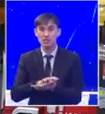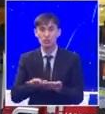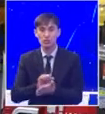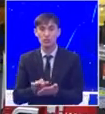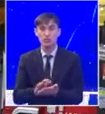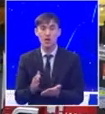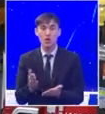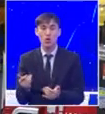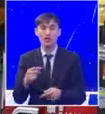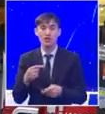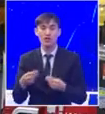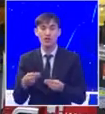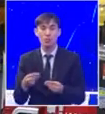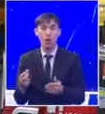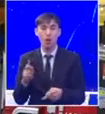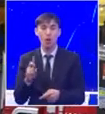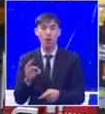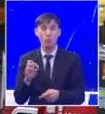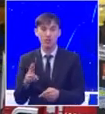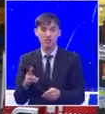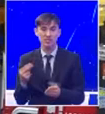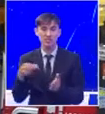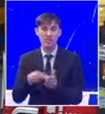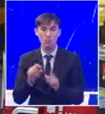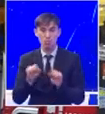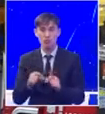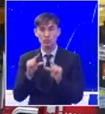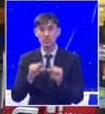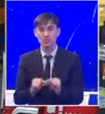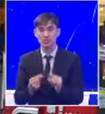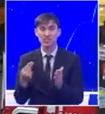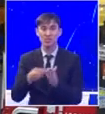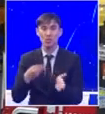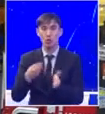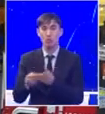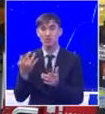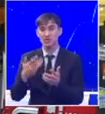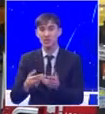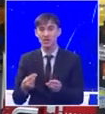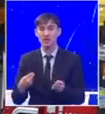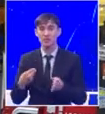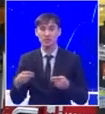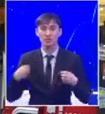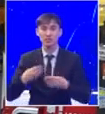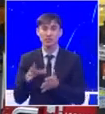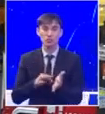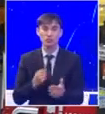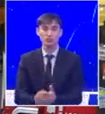нас товары по оптовой цене, но, несмотря на это, мы еще можем снизить цены при покупке нескольких предметов гардероба